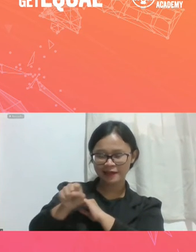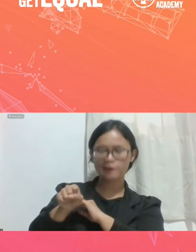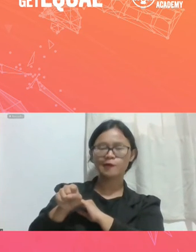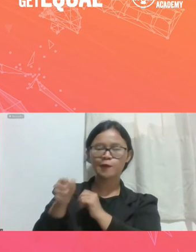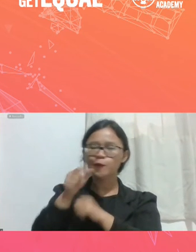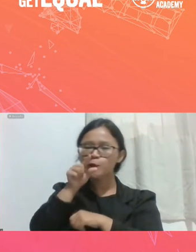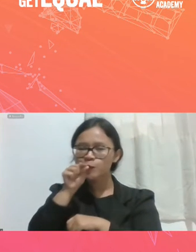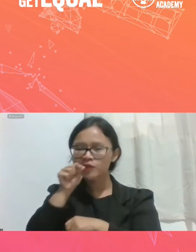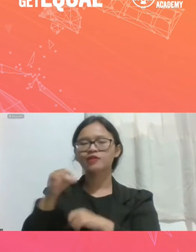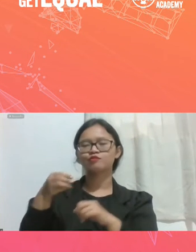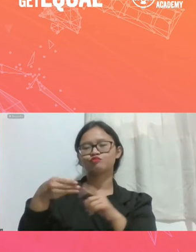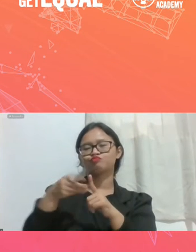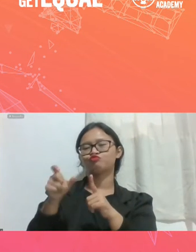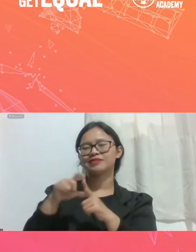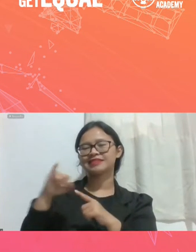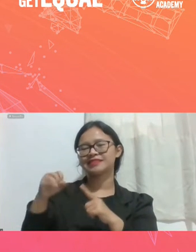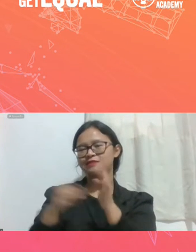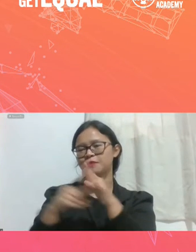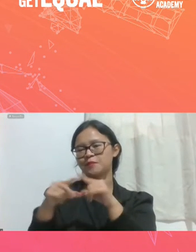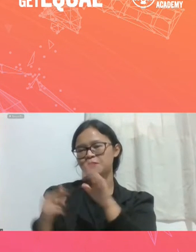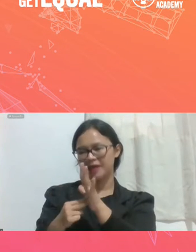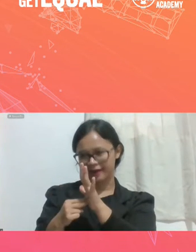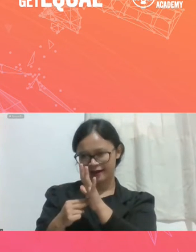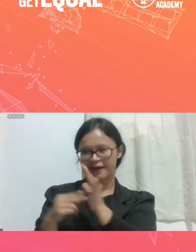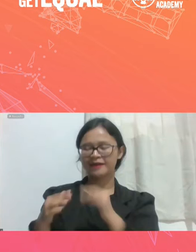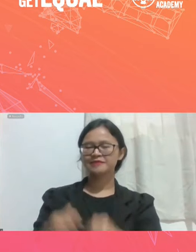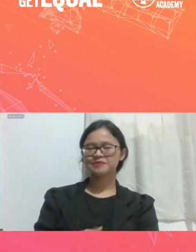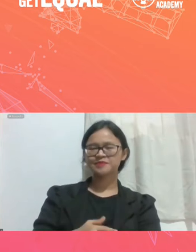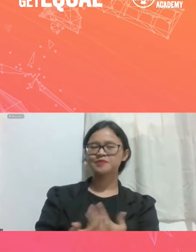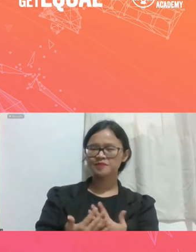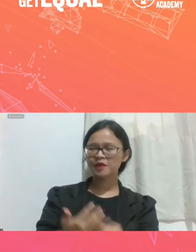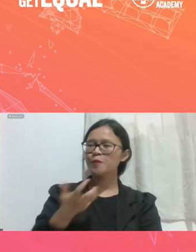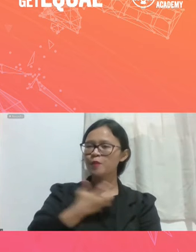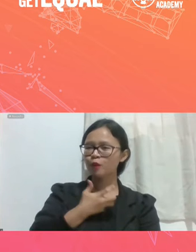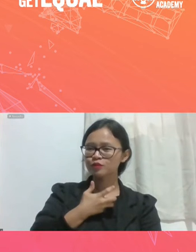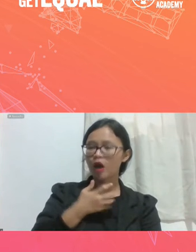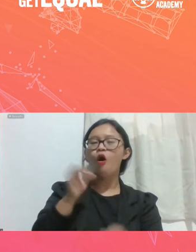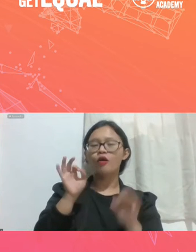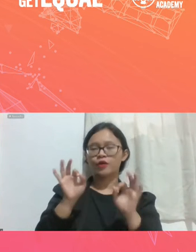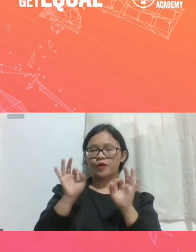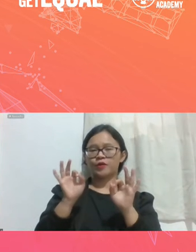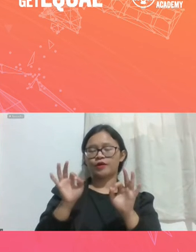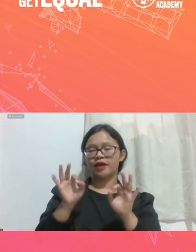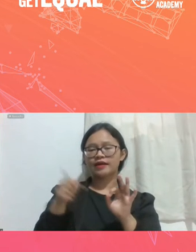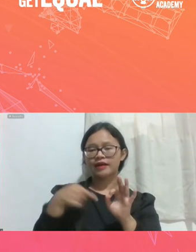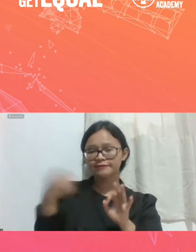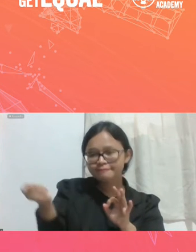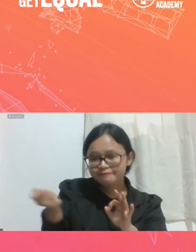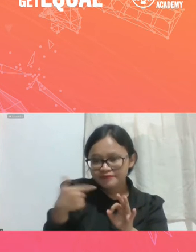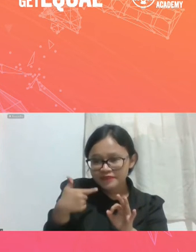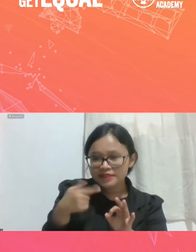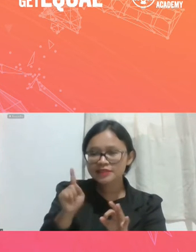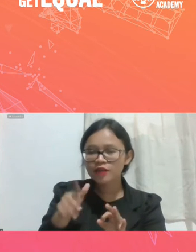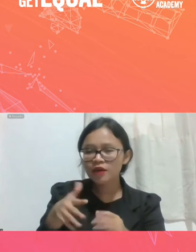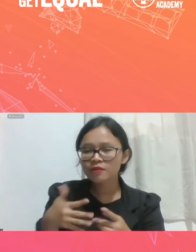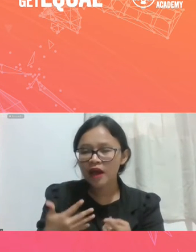Budiman Sujatmiko. Dan nanti saya coba Oke, ini ada pesan, saya perlu ngobrol